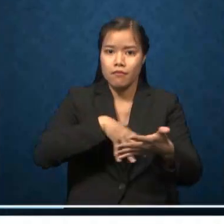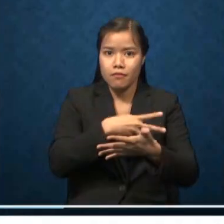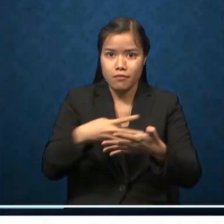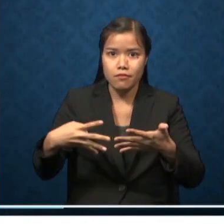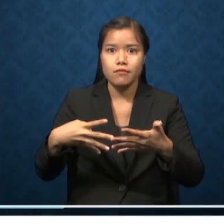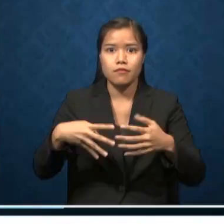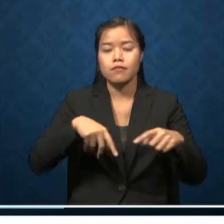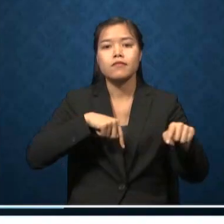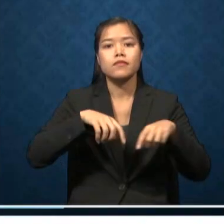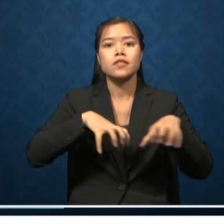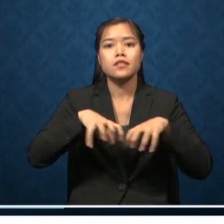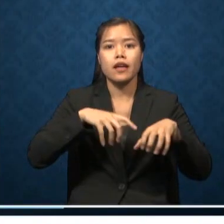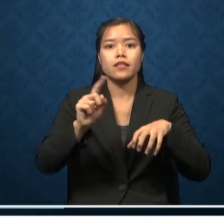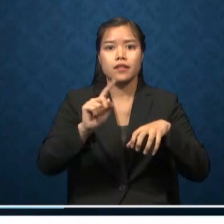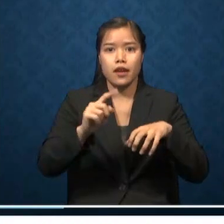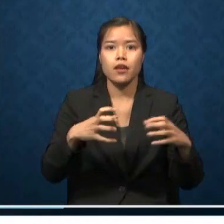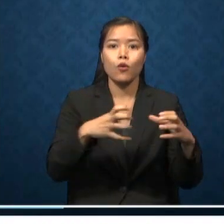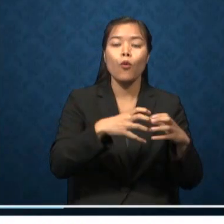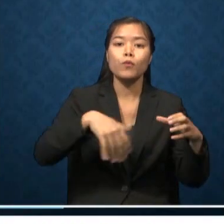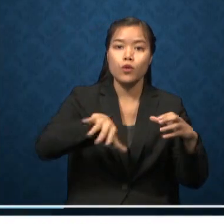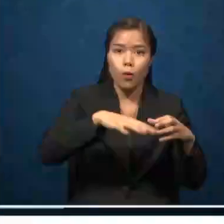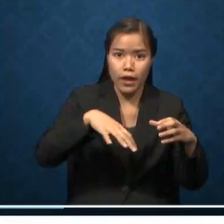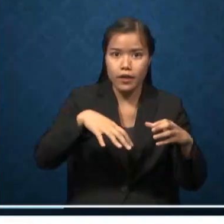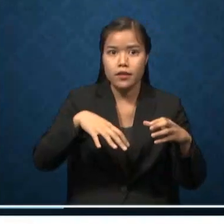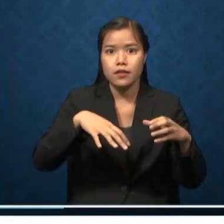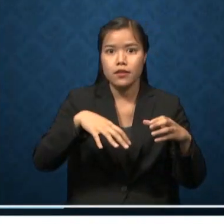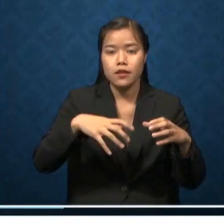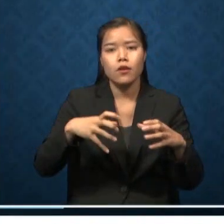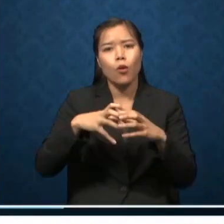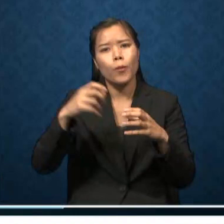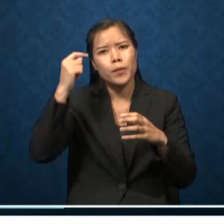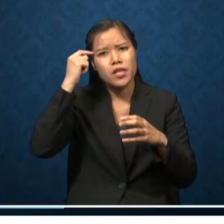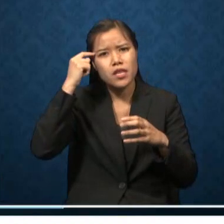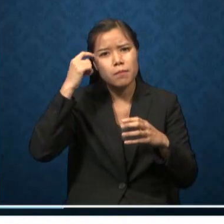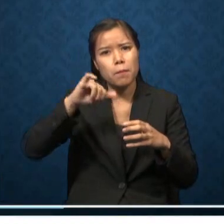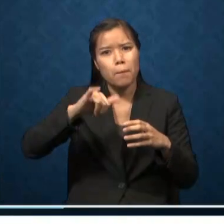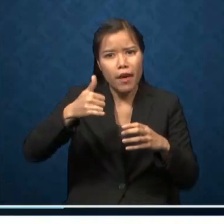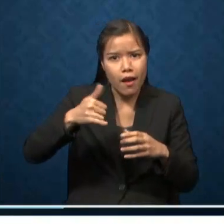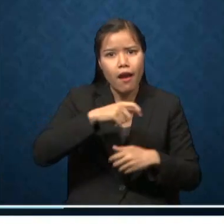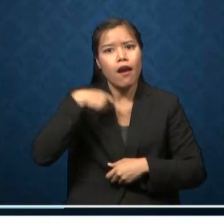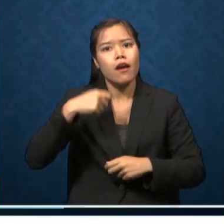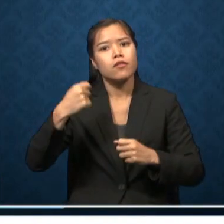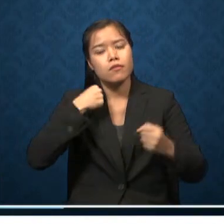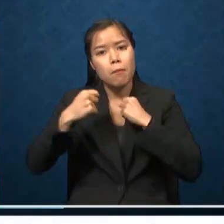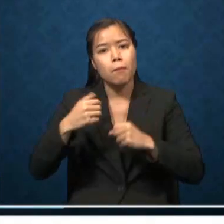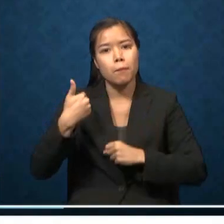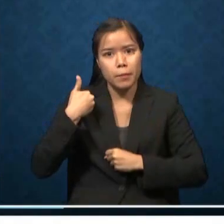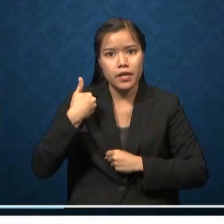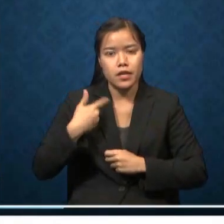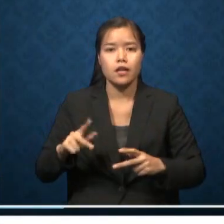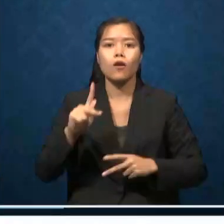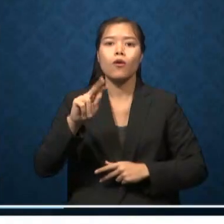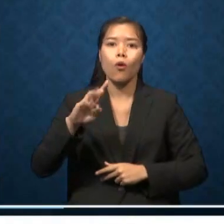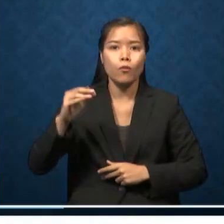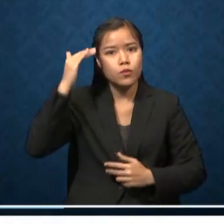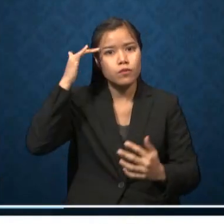selectiveแล้วก็ indicatedก็คือทั้งกลุ่มทั่วไปกลุ่มที่มองเห็นแล้วว่าจะมีกลุ่มเสี่ยงนั้นกลมสุขภาพจิตก็เข้าไปอยู่